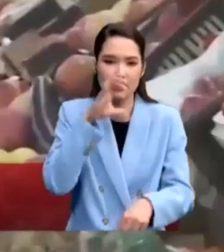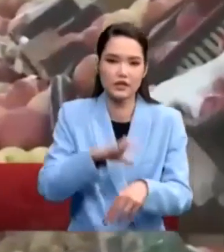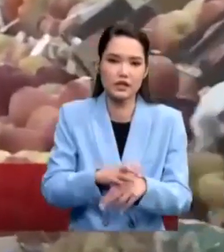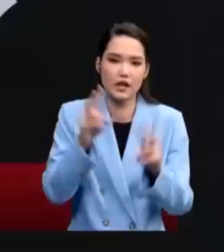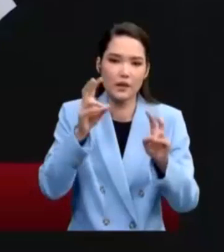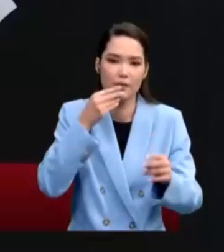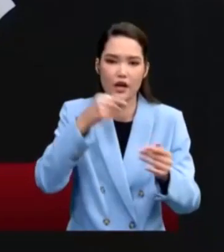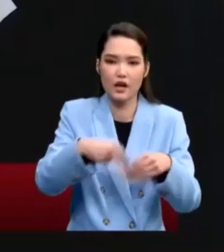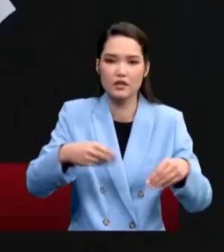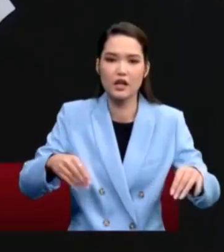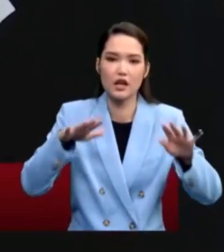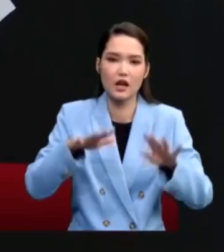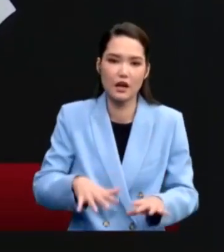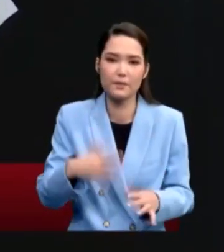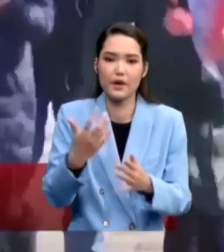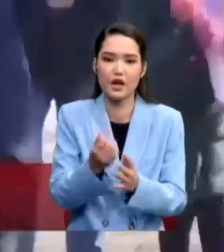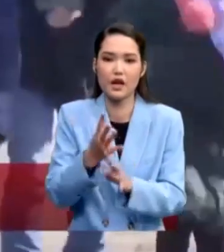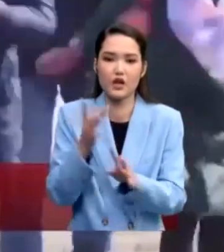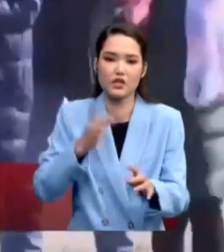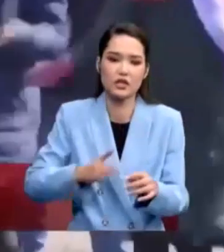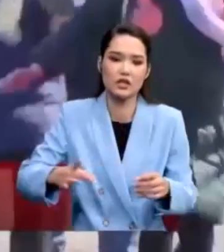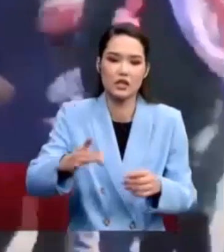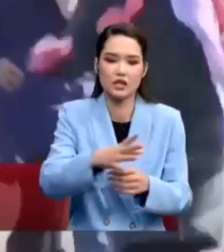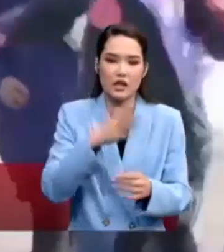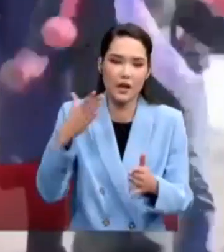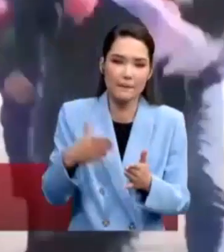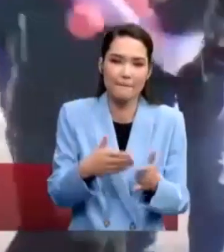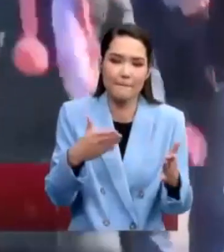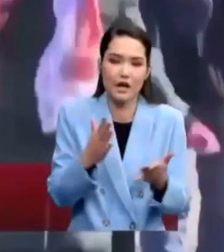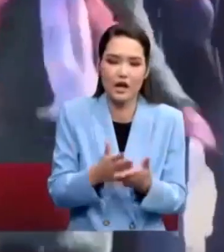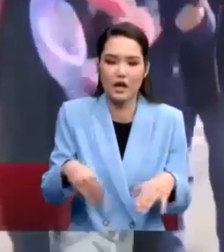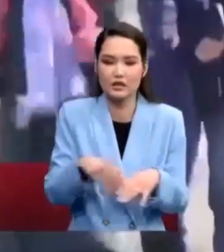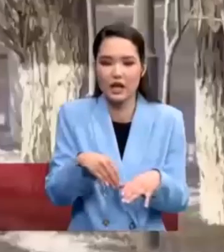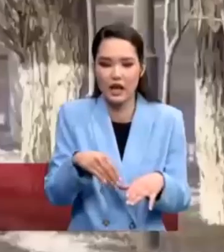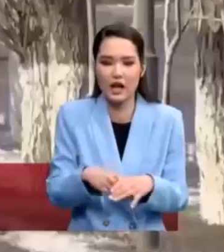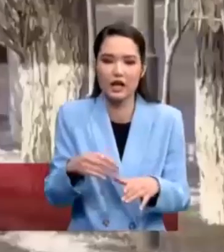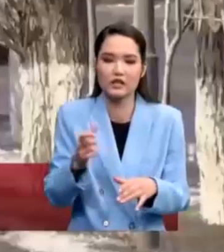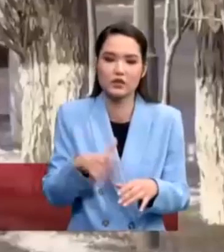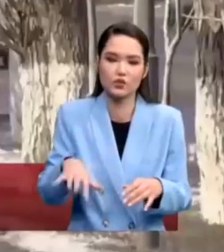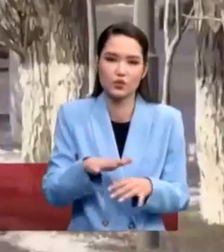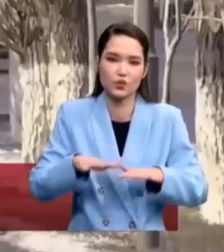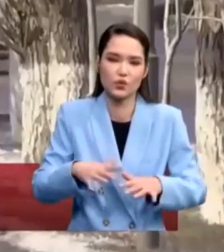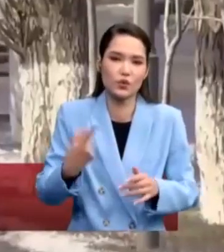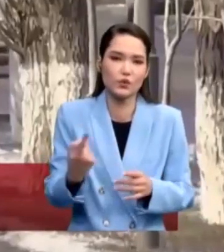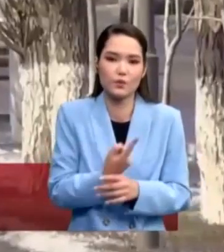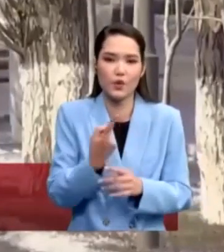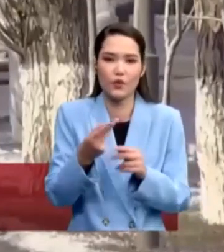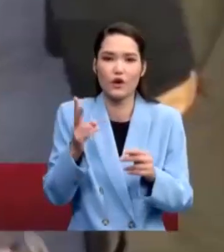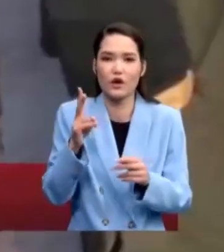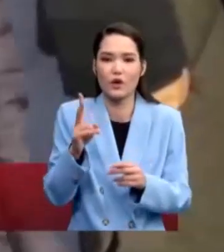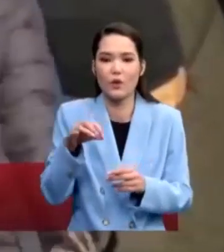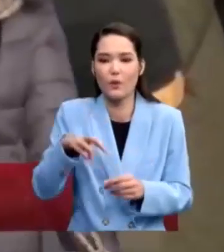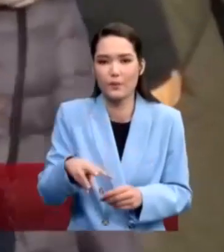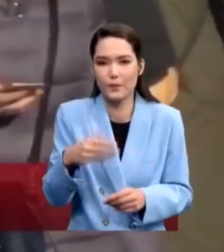на продукты, коммунальные услуги и прочие расходы, которые бьют по карманам казахстанцев. Особенно это стало заметно с первыми квитанциями за январь.